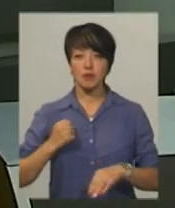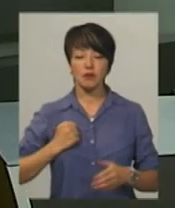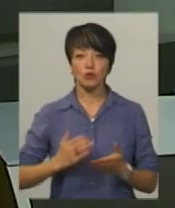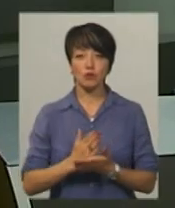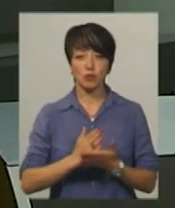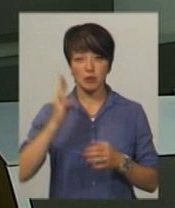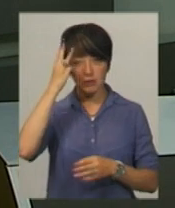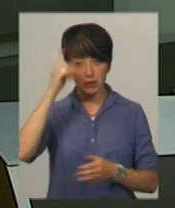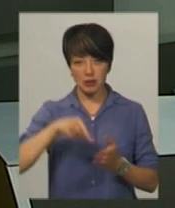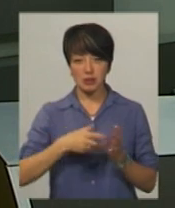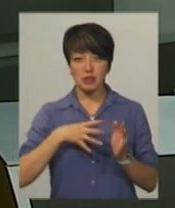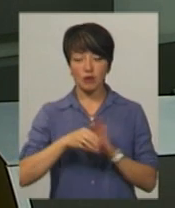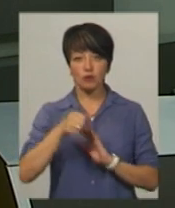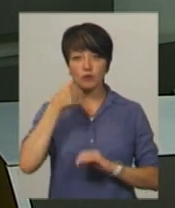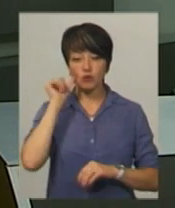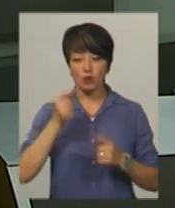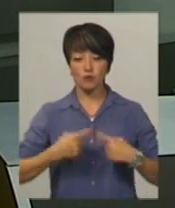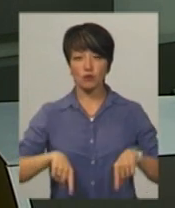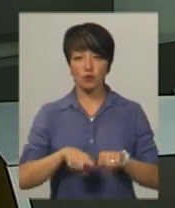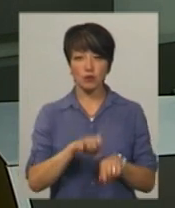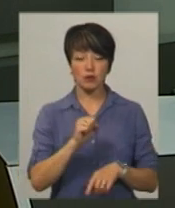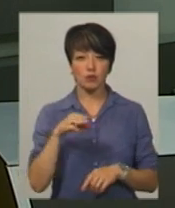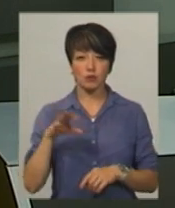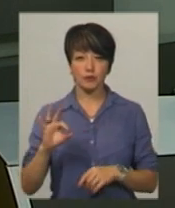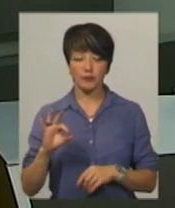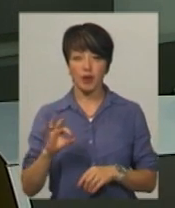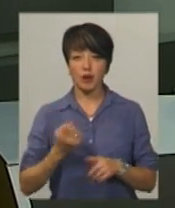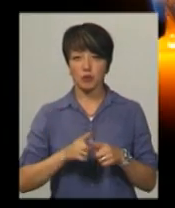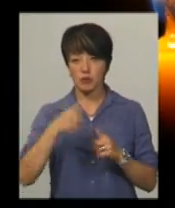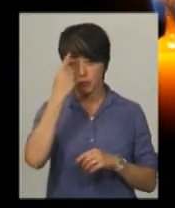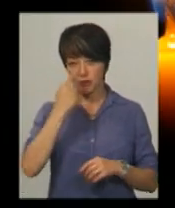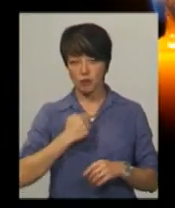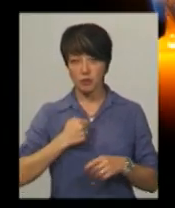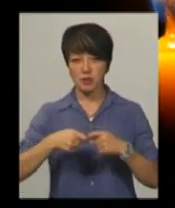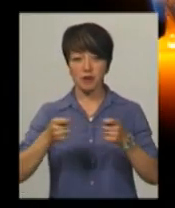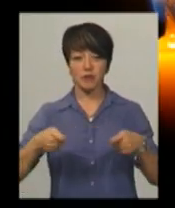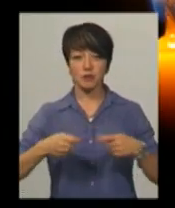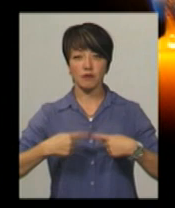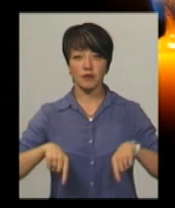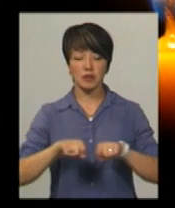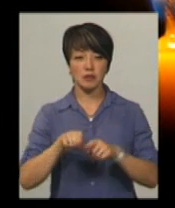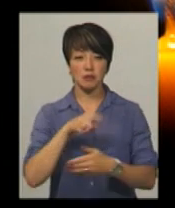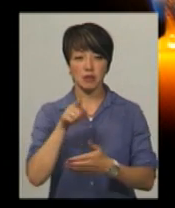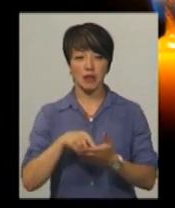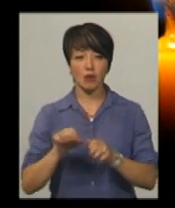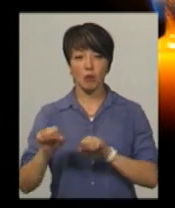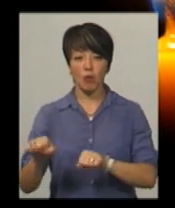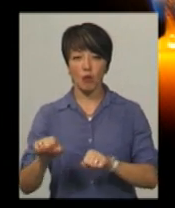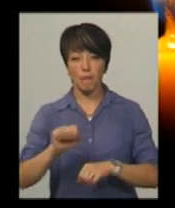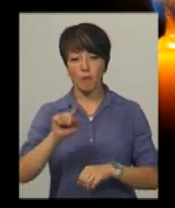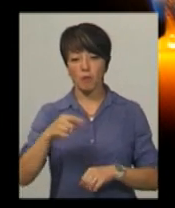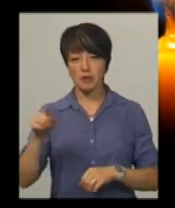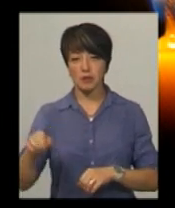Військовослужбовець Хмельницького загинув вчора в зоні проведення операції об'єднаних сил. Про це нам повідомив завідуючий відділом з питань